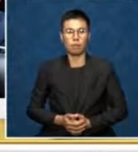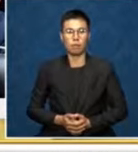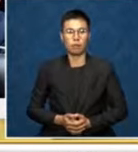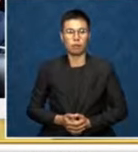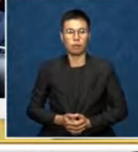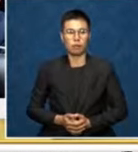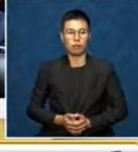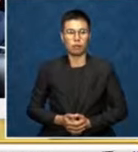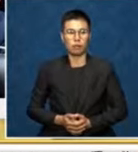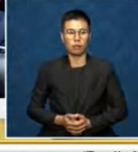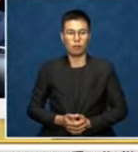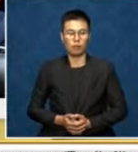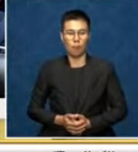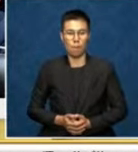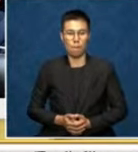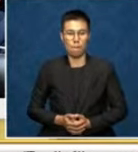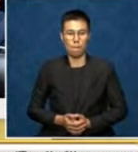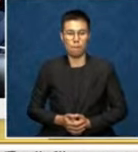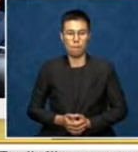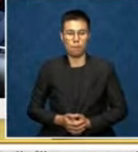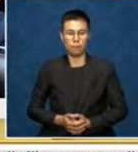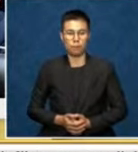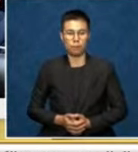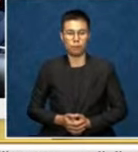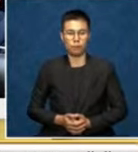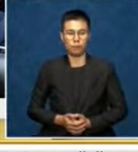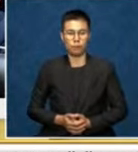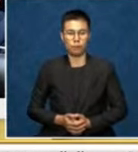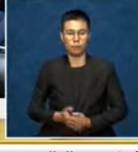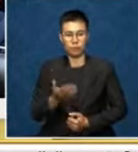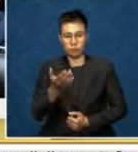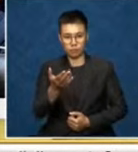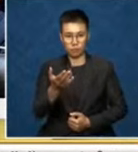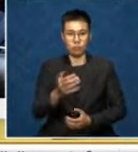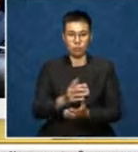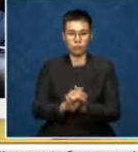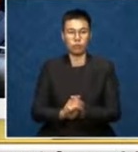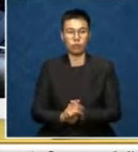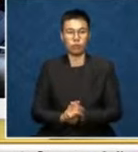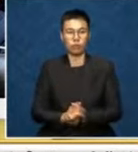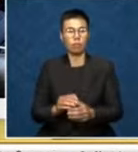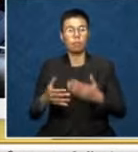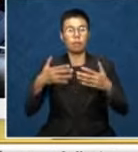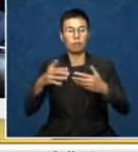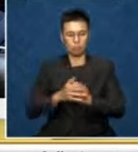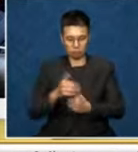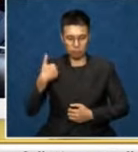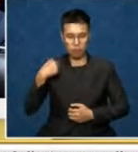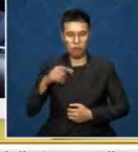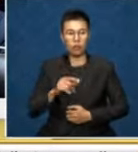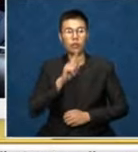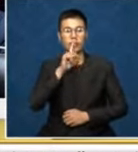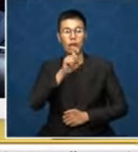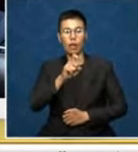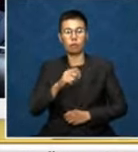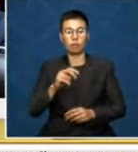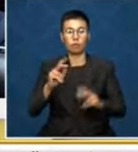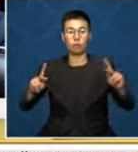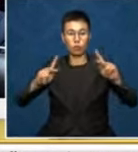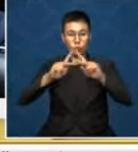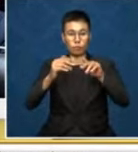ส่งย้อนหลังได้ไหมครับขอโทษครับท่านนนท ์โอเคครับงั้นขออนุญาตหารือผ่านไปยังรัฐมนตรีว่าการกระทรวงคมนาคมครับถึงแผน